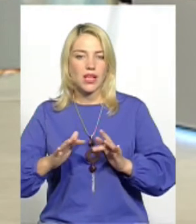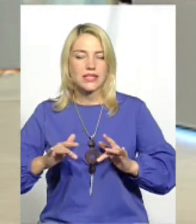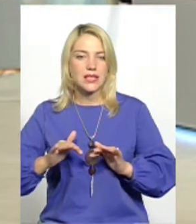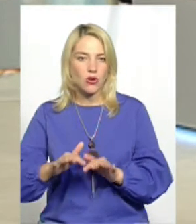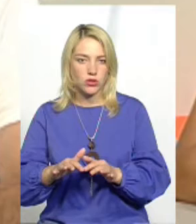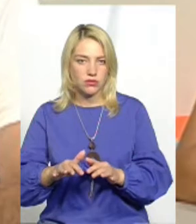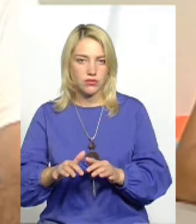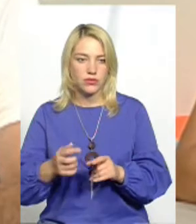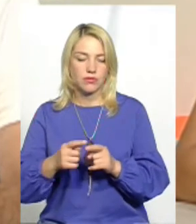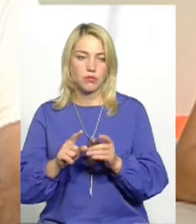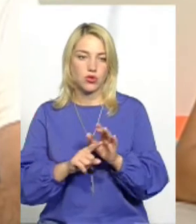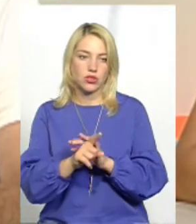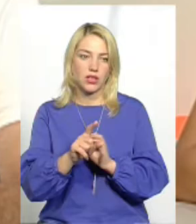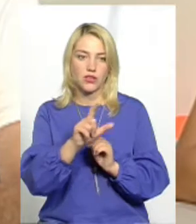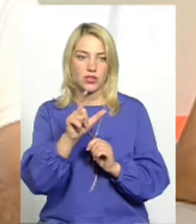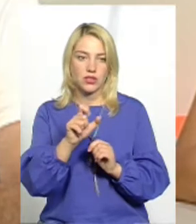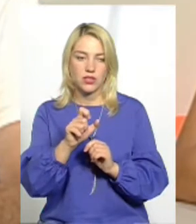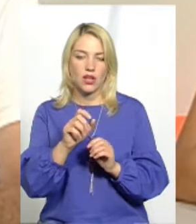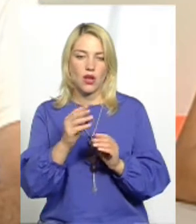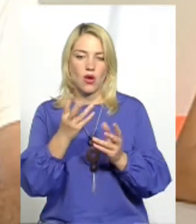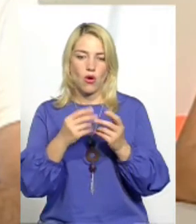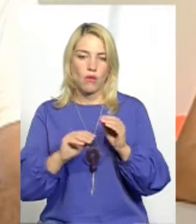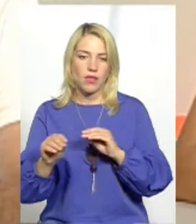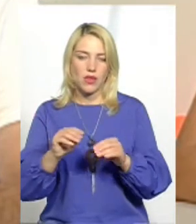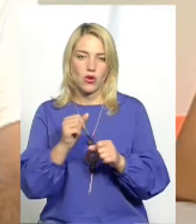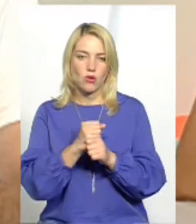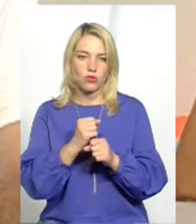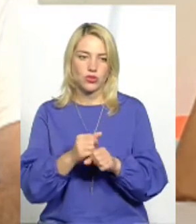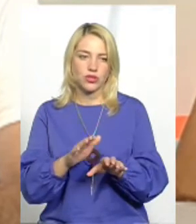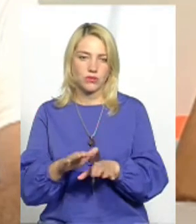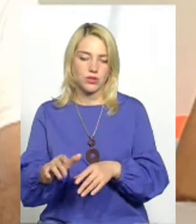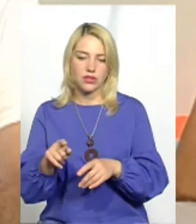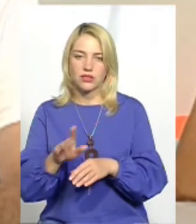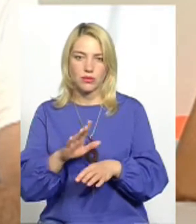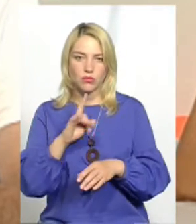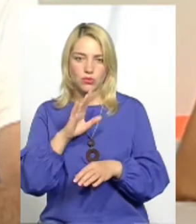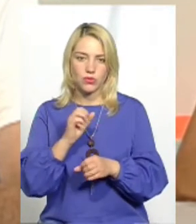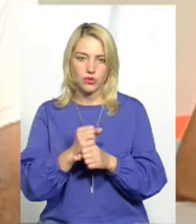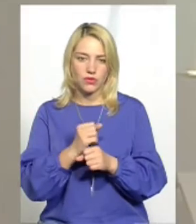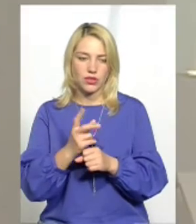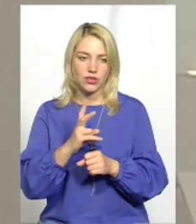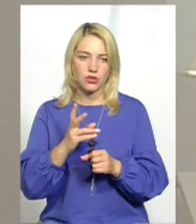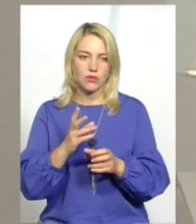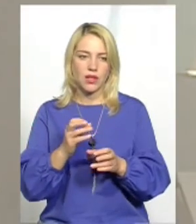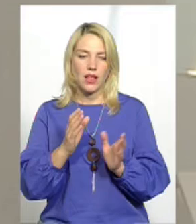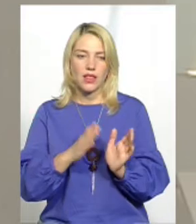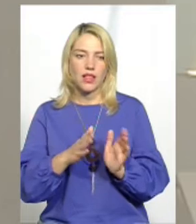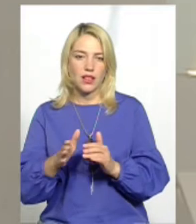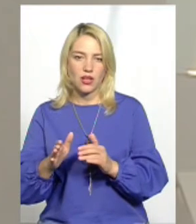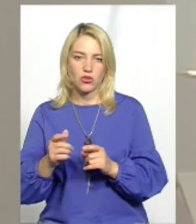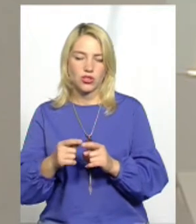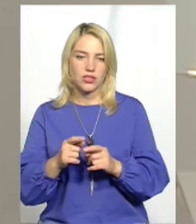різного роду. Починаючи там з обладнання робочих місць, ти ж не почнеш працювати, якщо не обладнані робочі місця працівників,